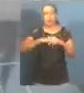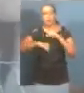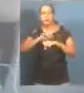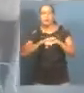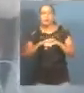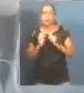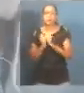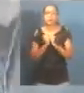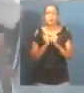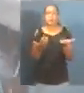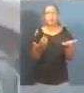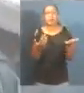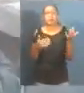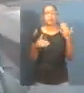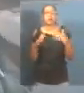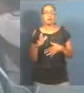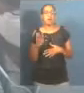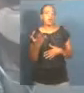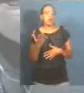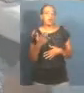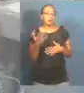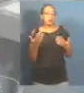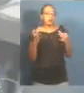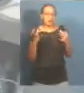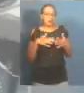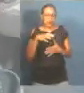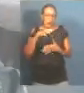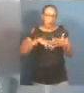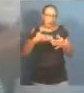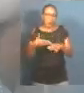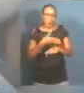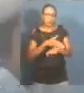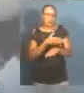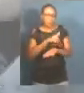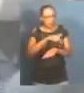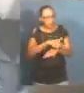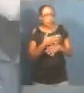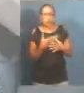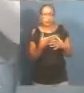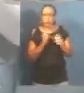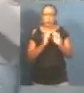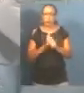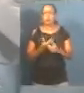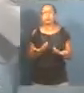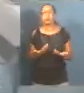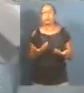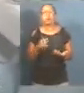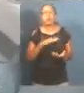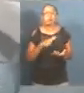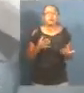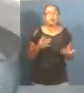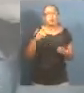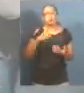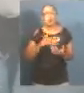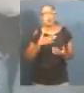des limites de ce qui a été lu dans le rapport précédent par le rapporteur, ce qui est écrit, parce qu'à quoi bon avoir mis ça? C'est